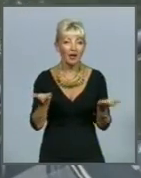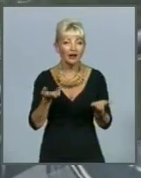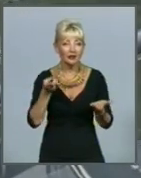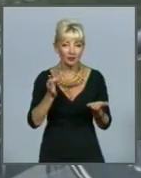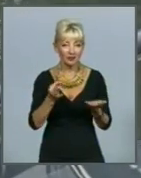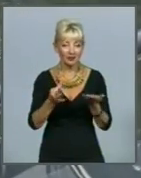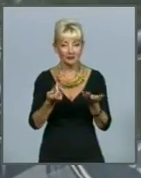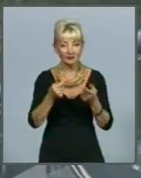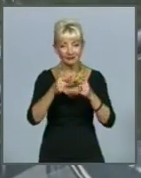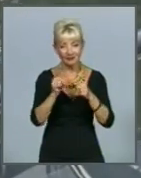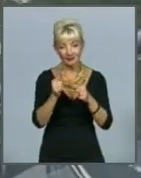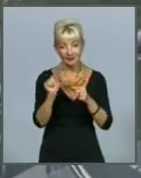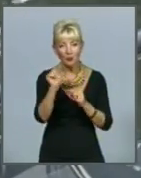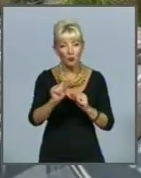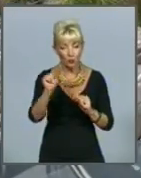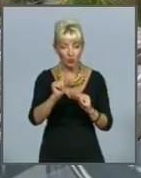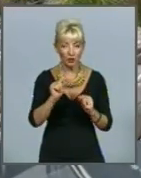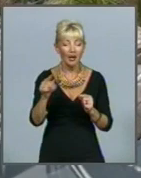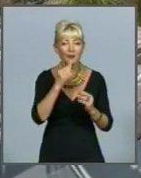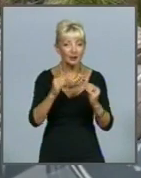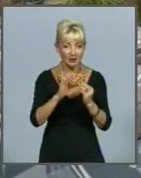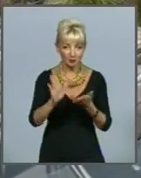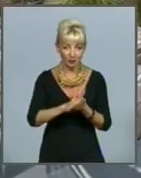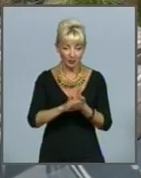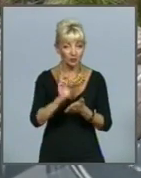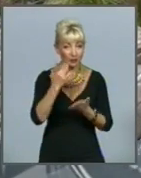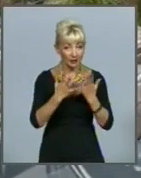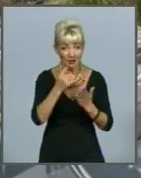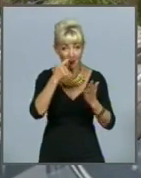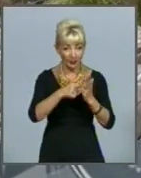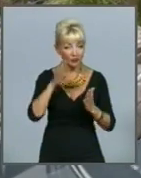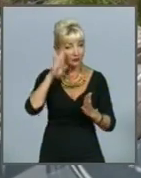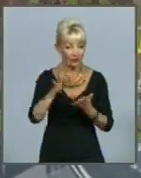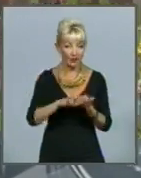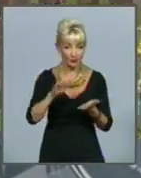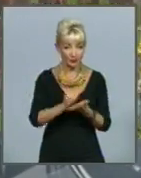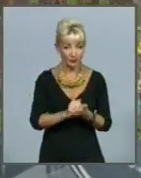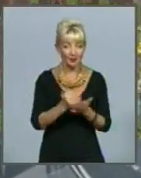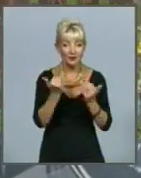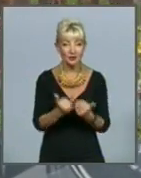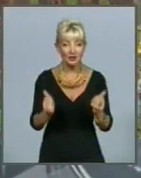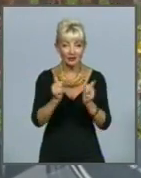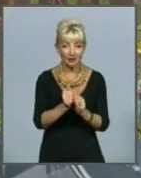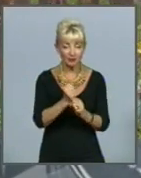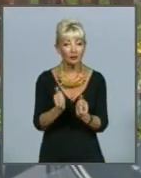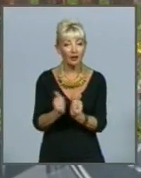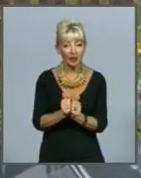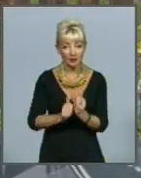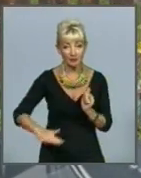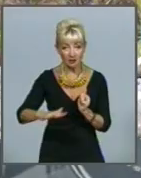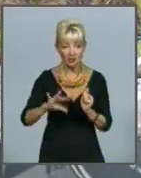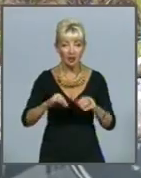далее, их постоянно будут убирать, потому что вода от этого будет портиться. Наразі біля атракціону працюють над прилеглою територією та висаджують